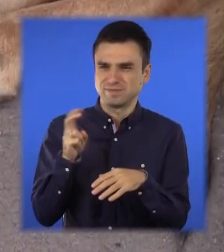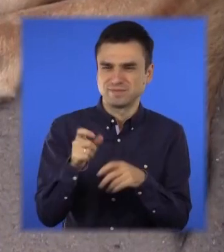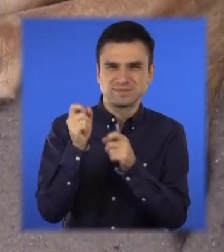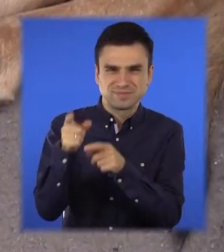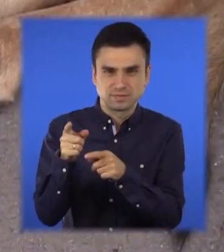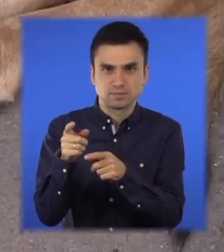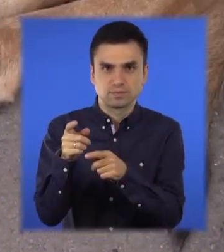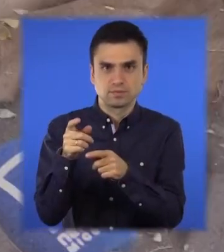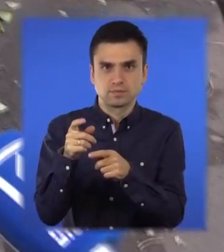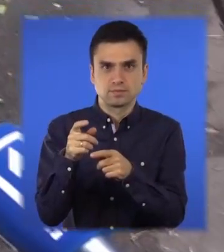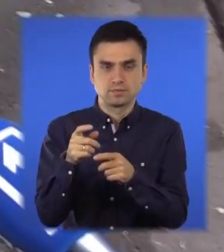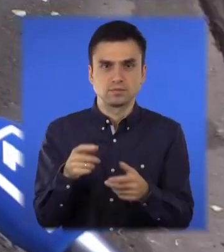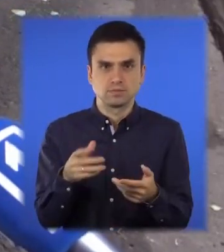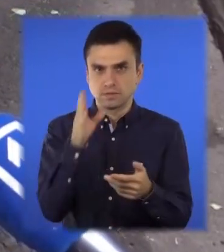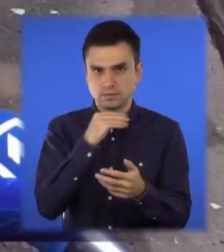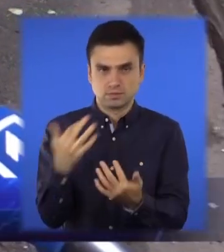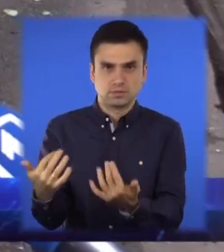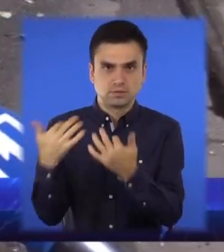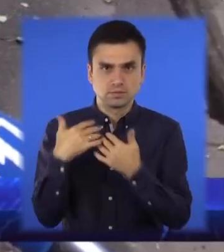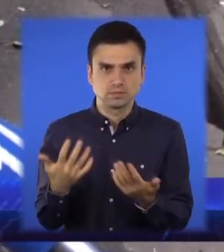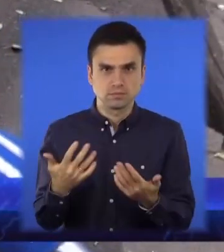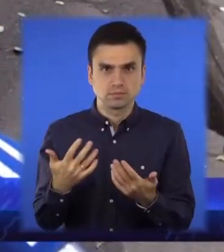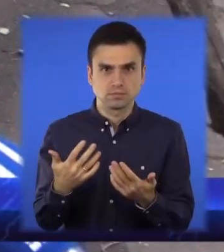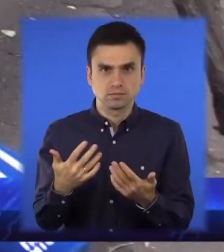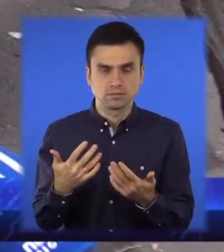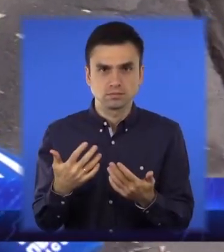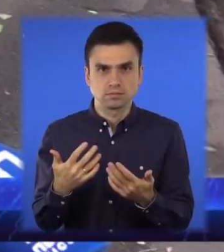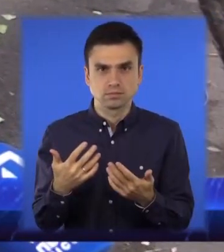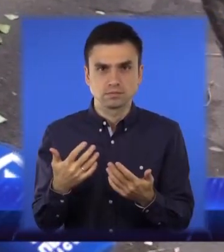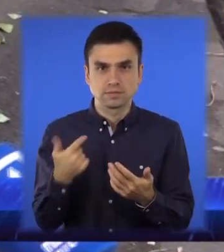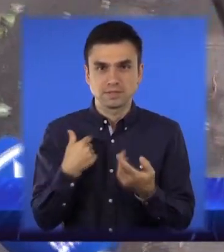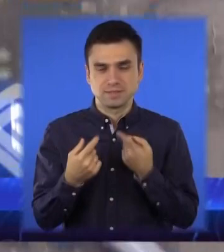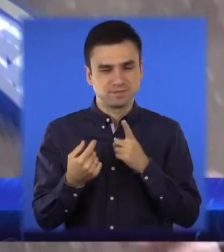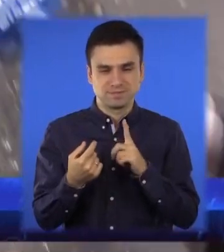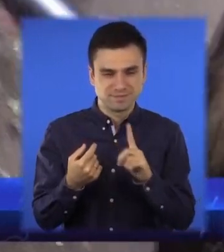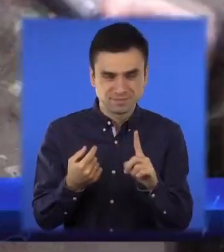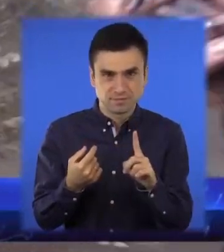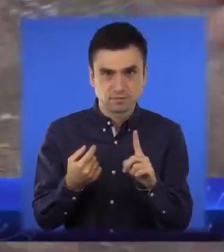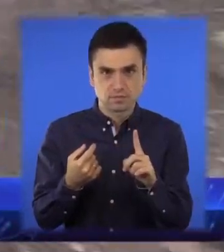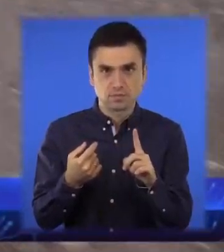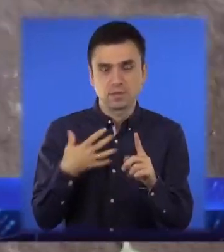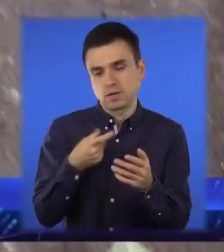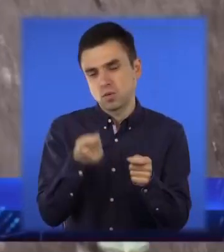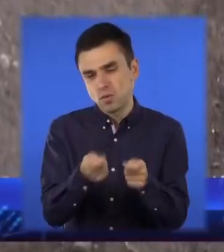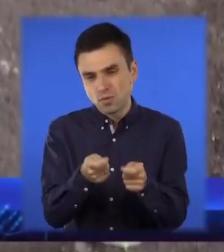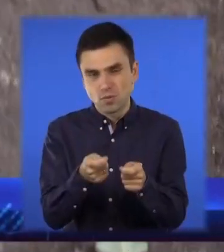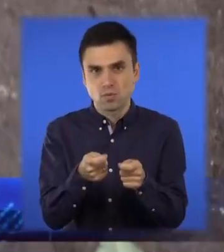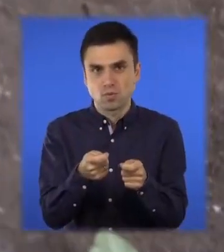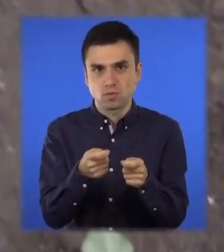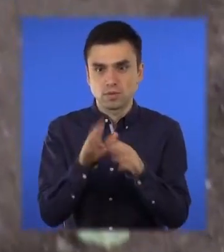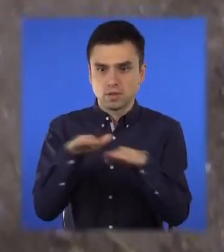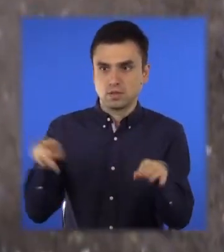о, дивіться, я йду з магазину, коло крайньої лавочки покинулося, хтось іду, кидають, а там діти гуляють. Я їх